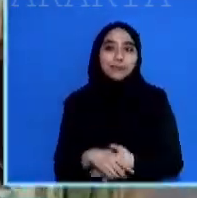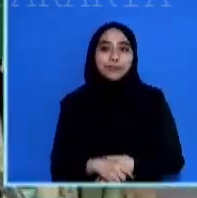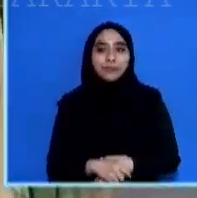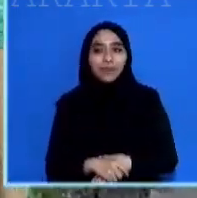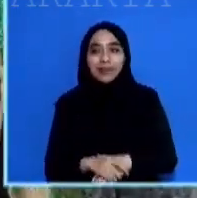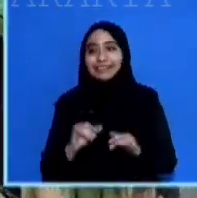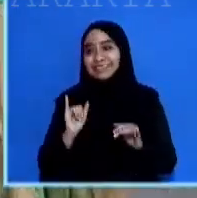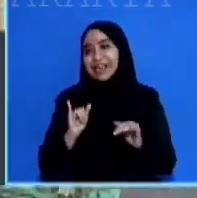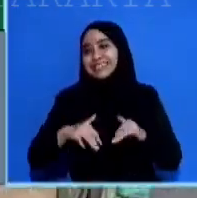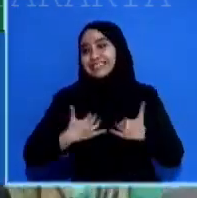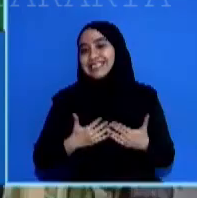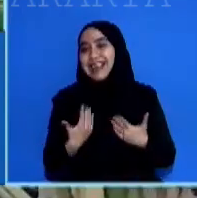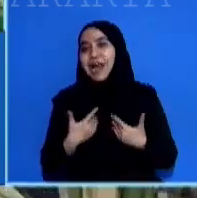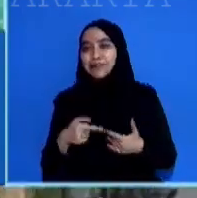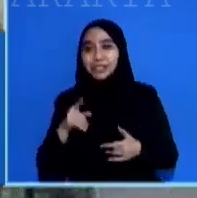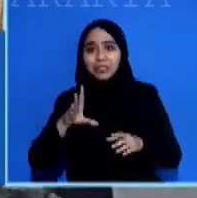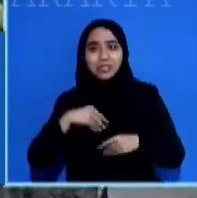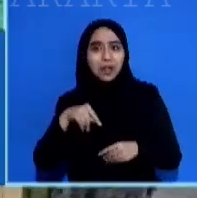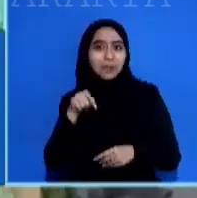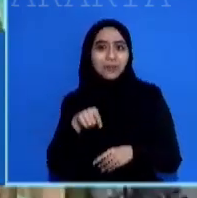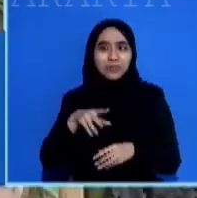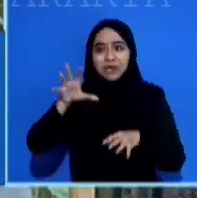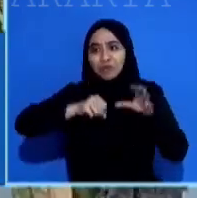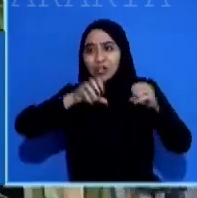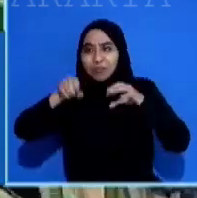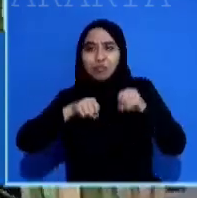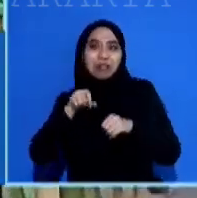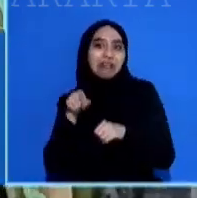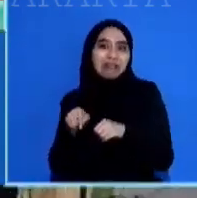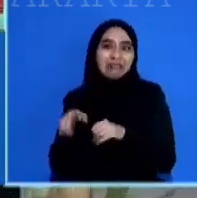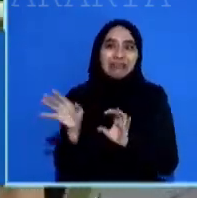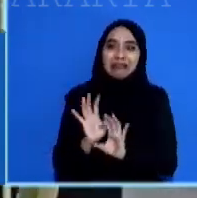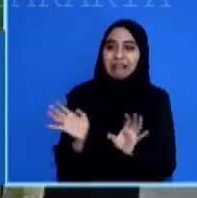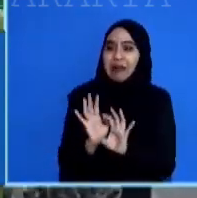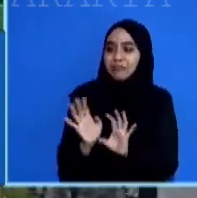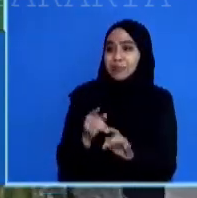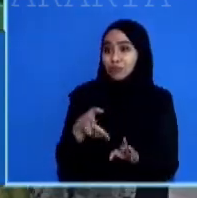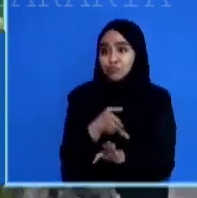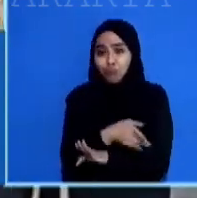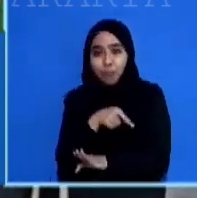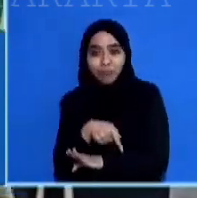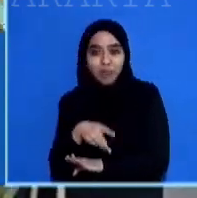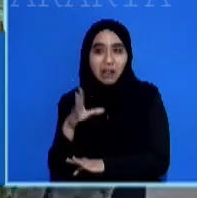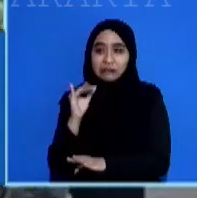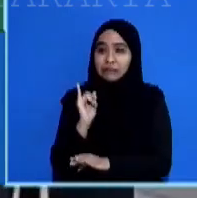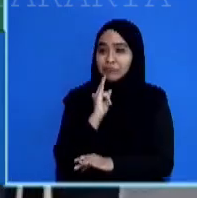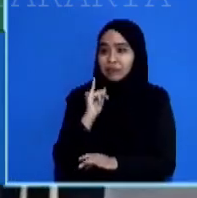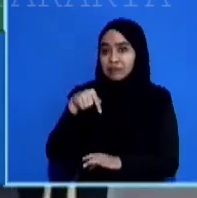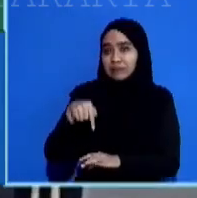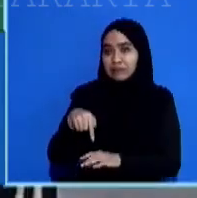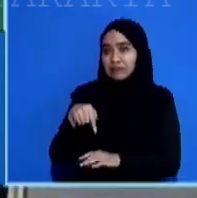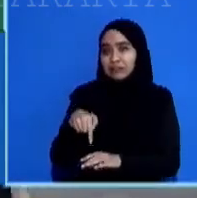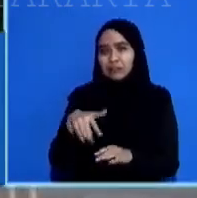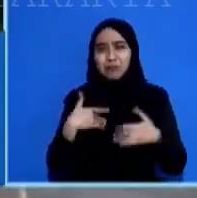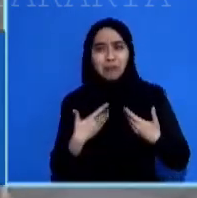senang aja sih apa dapat ini rebotan soalnya rame-rame kan Pal enggak ada kayak gini ya jinya pas pertama ada kayak gini senang